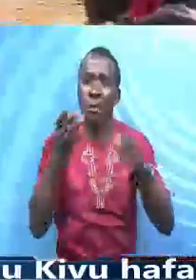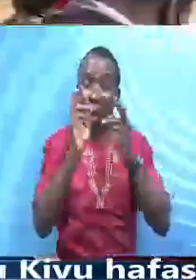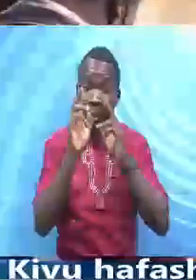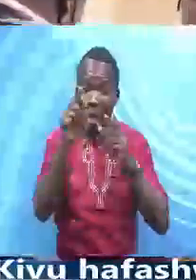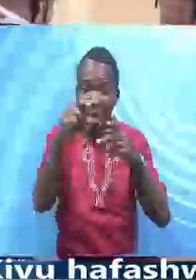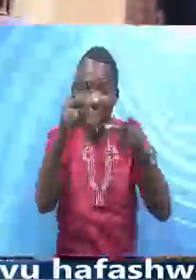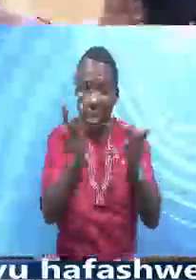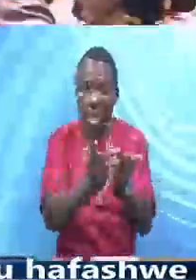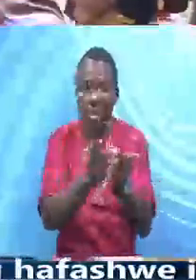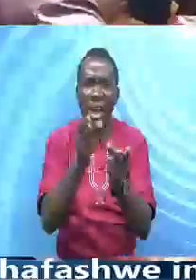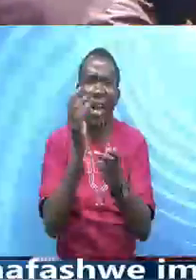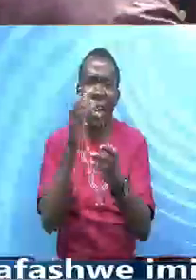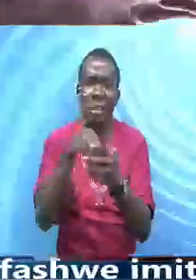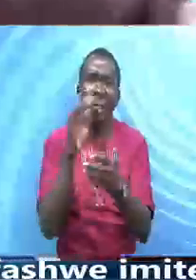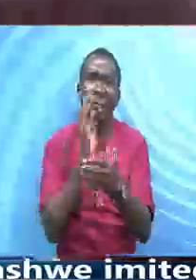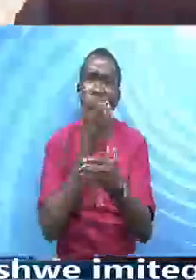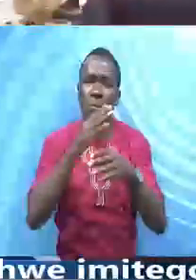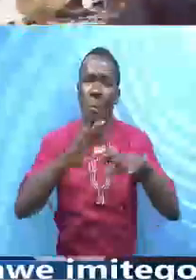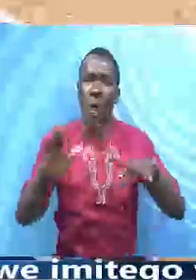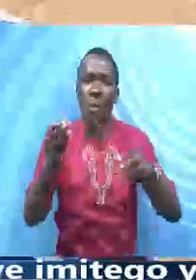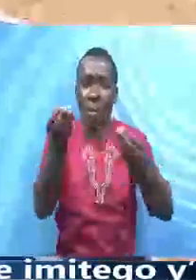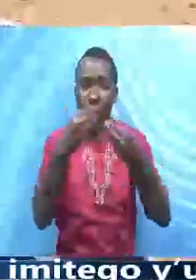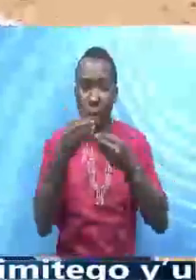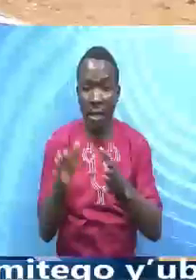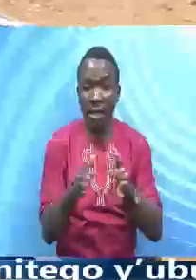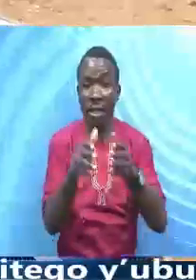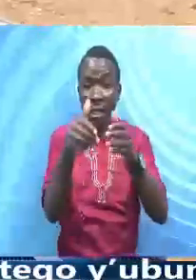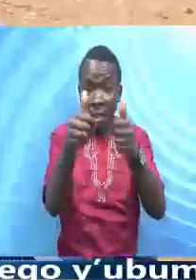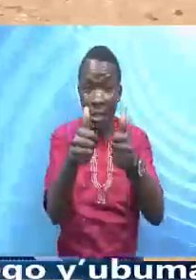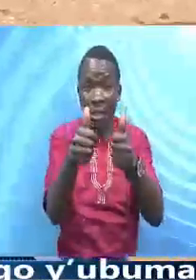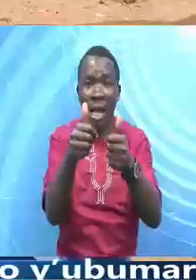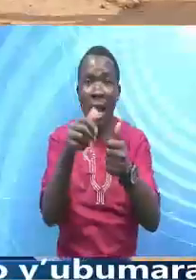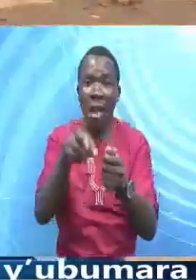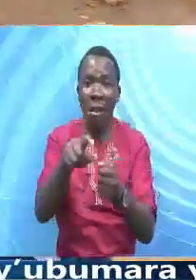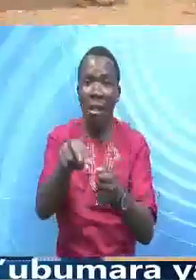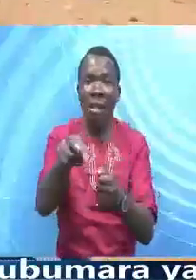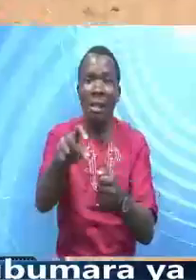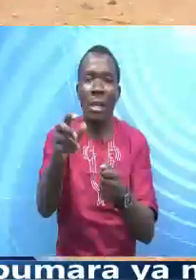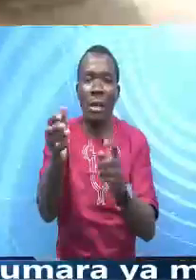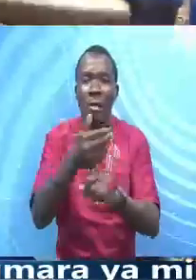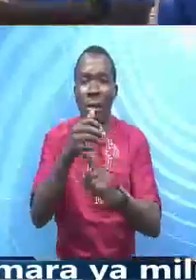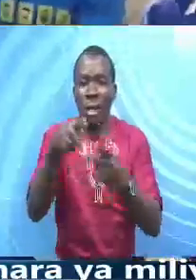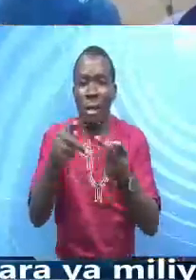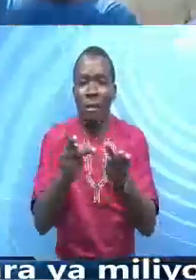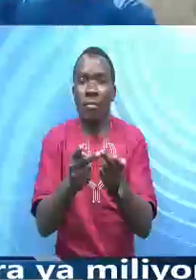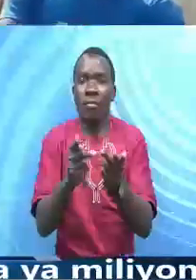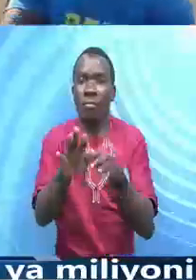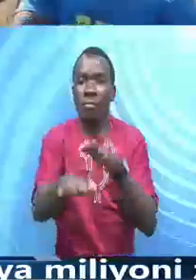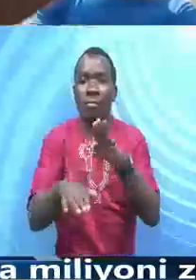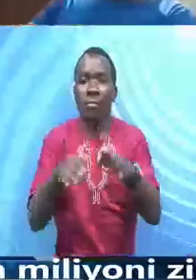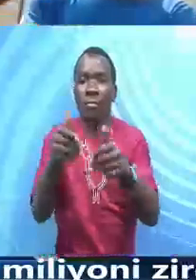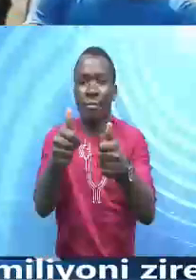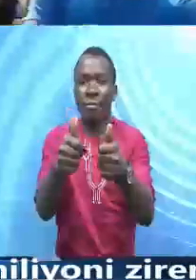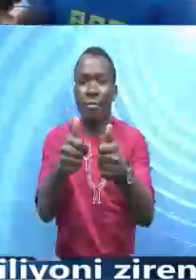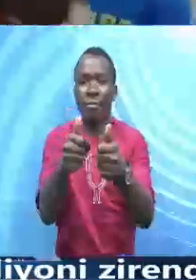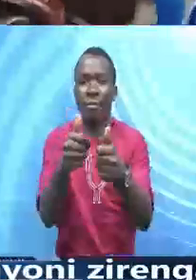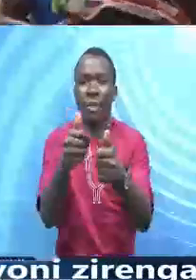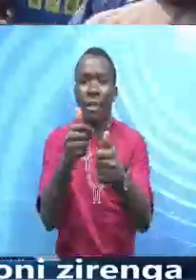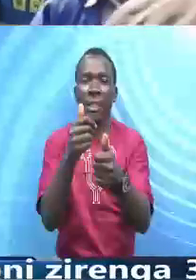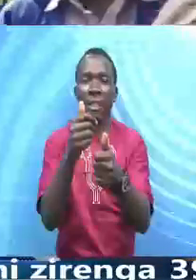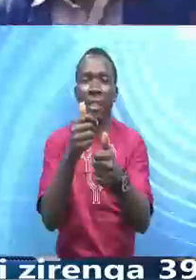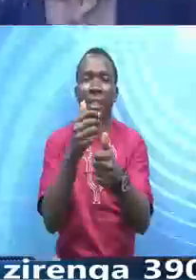mu mazi baduhaye inzira abagenzi bakajya babona ahantu batambuka icyifuzo ni uko